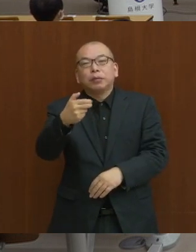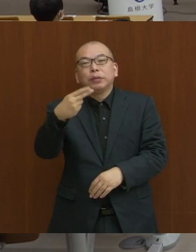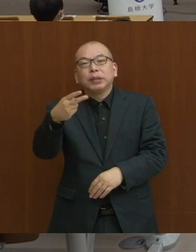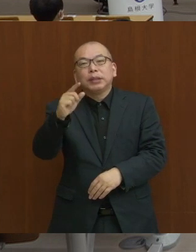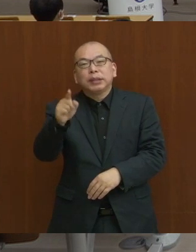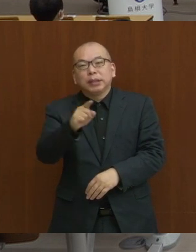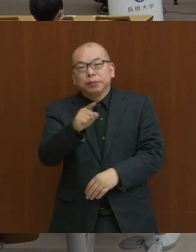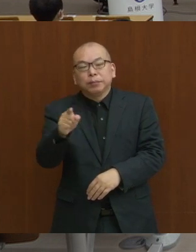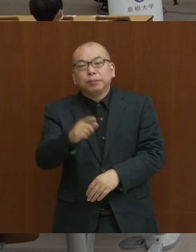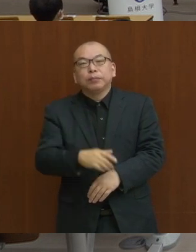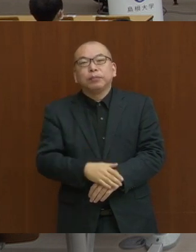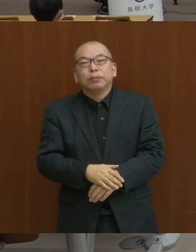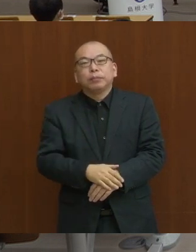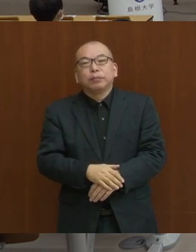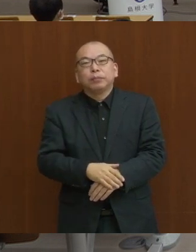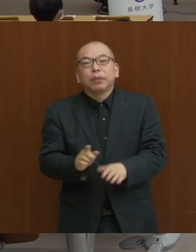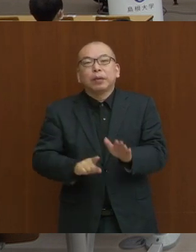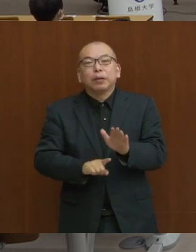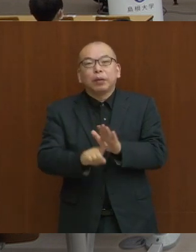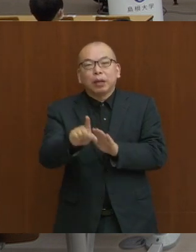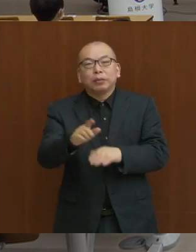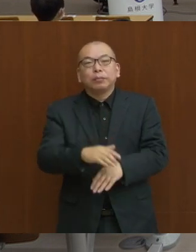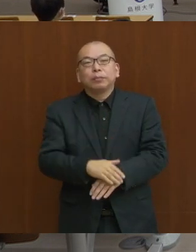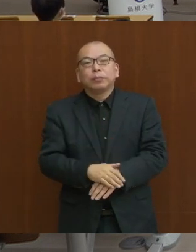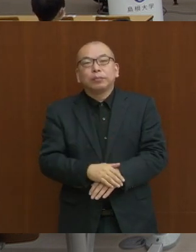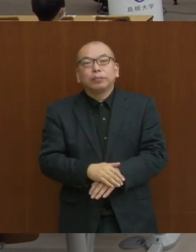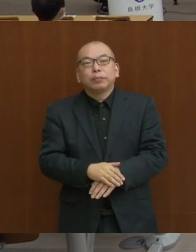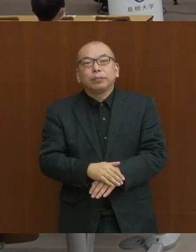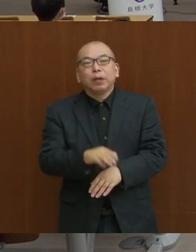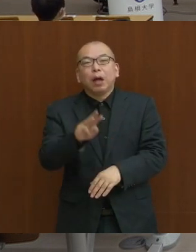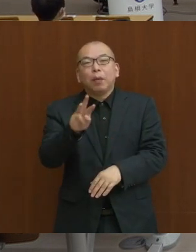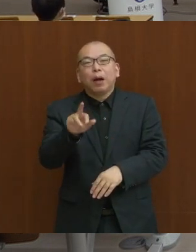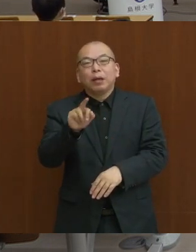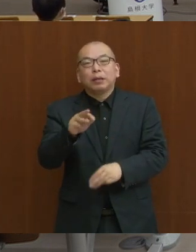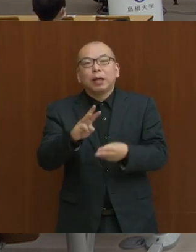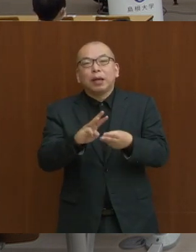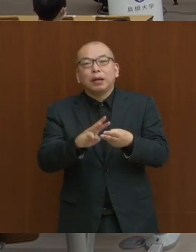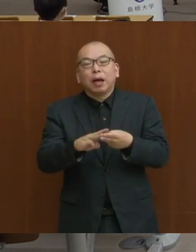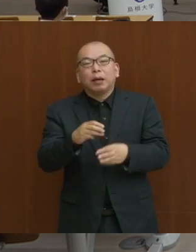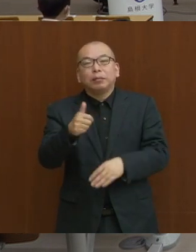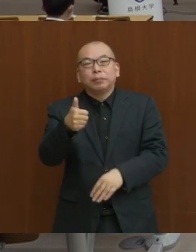172名、総代早稲田貴弘、